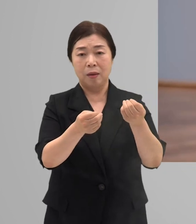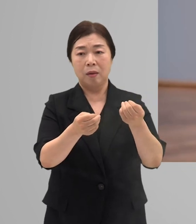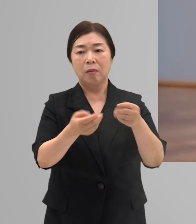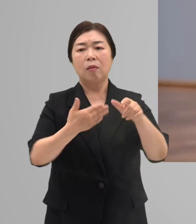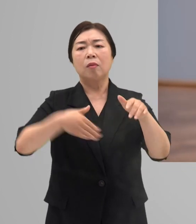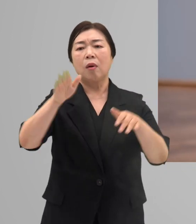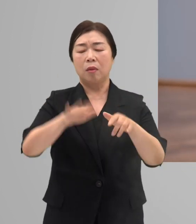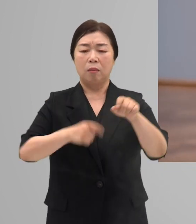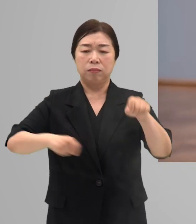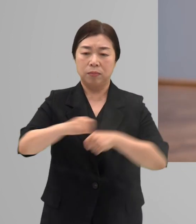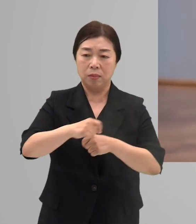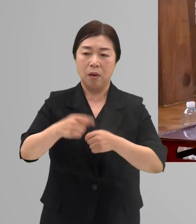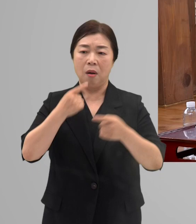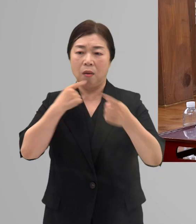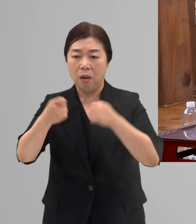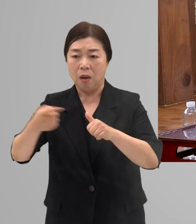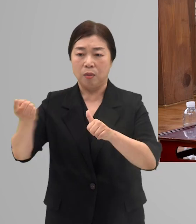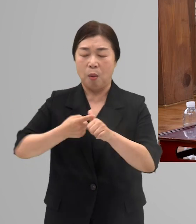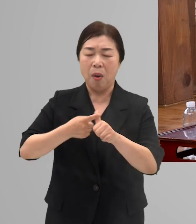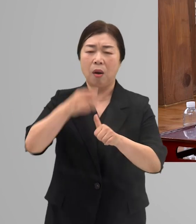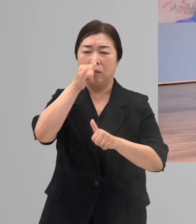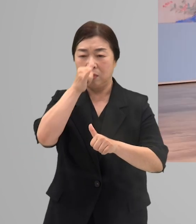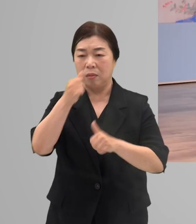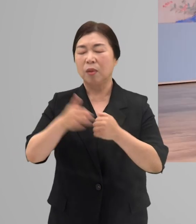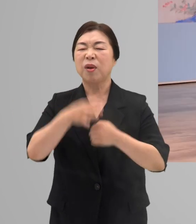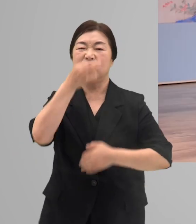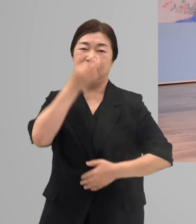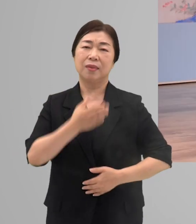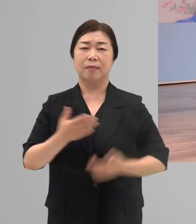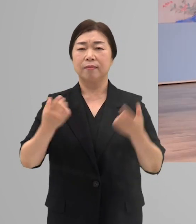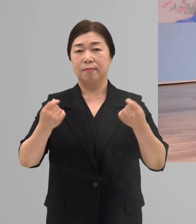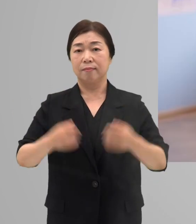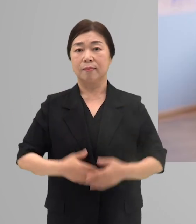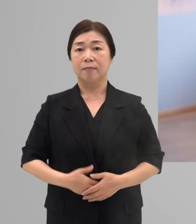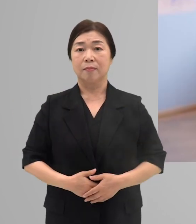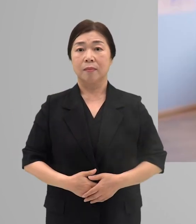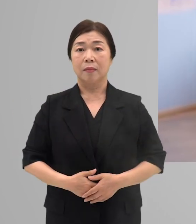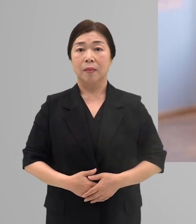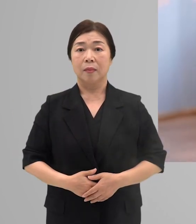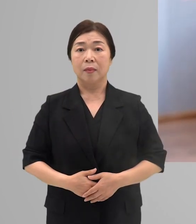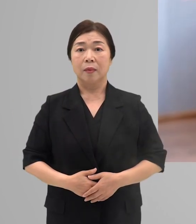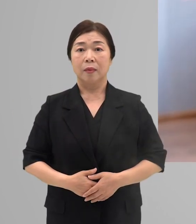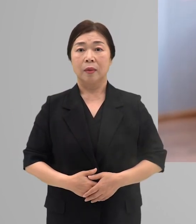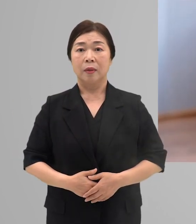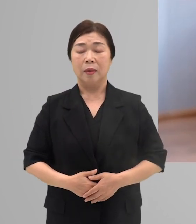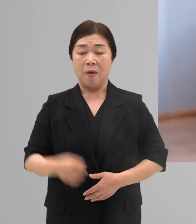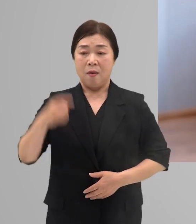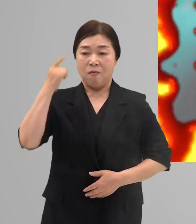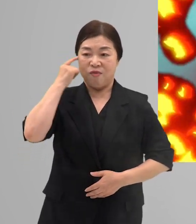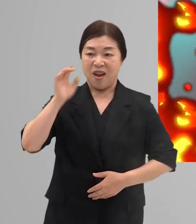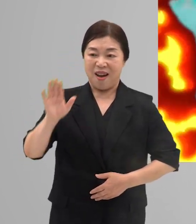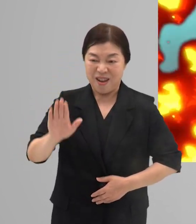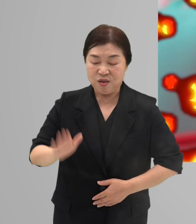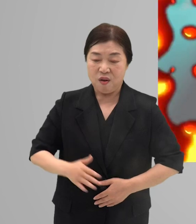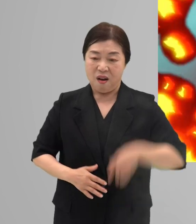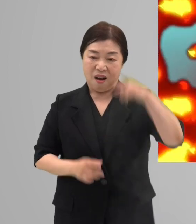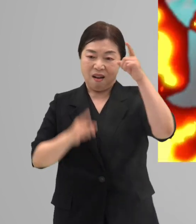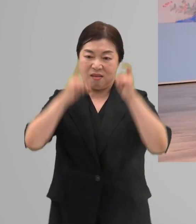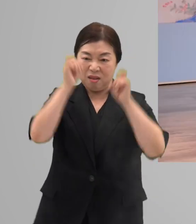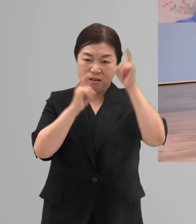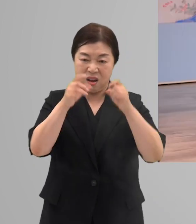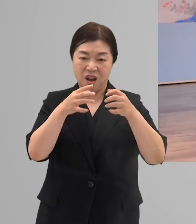욕도 하시고 협박도 하시고 많이 힘들기도 하죠. 어떤 부분들을 하세요? 왜 안 해줘? 이거 왜 안